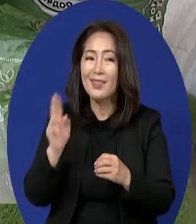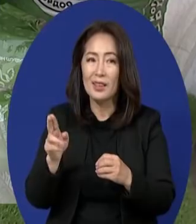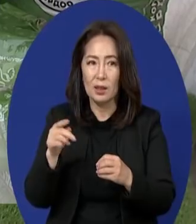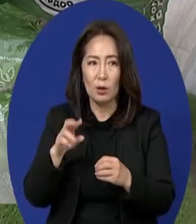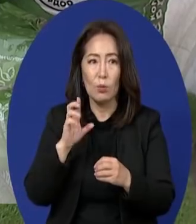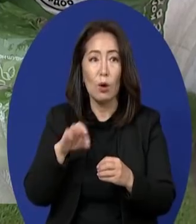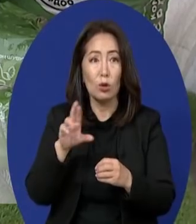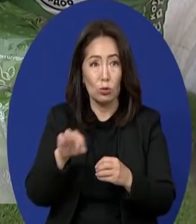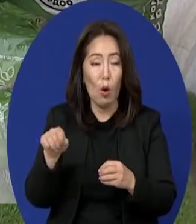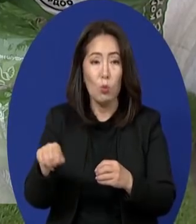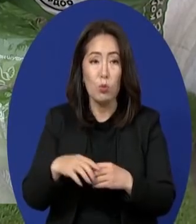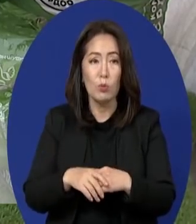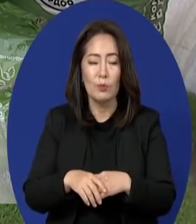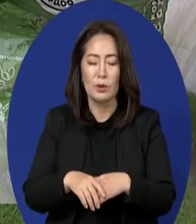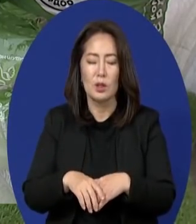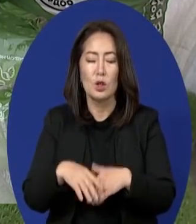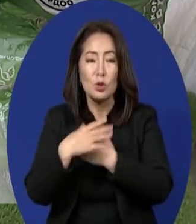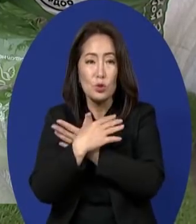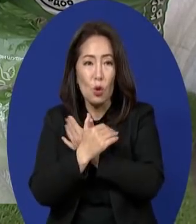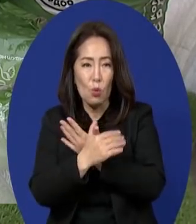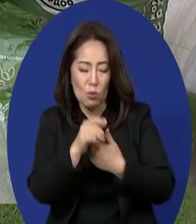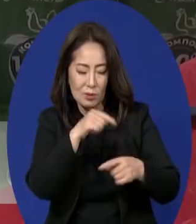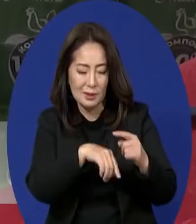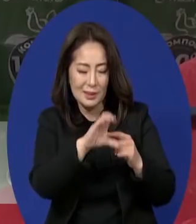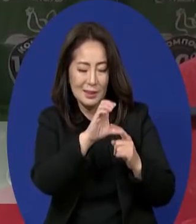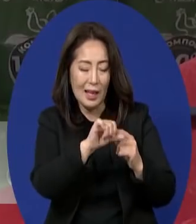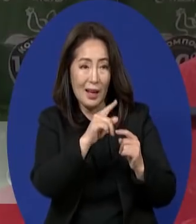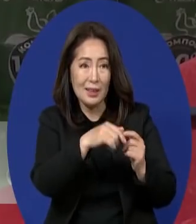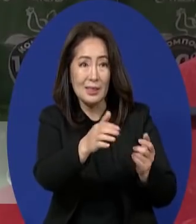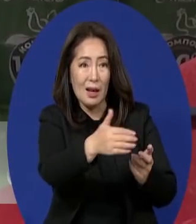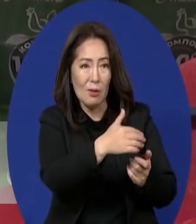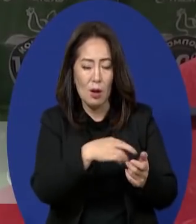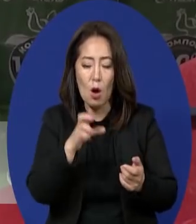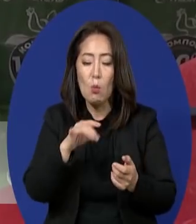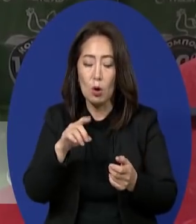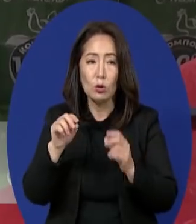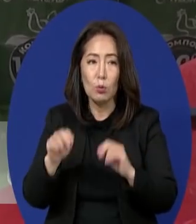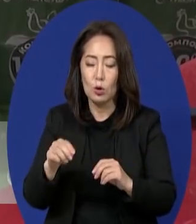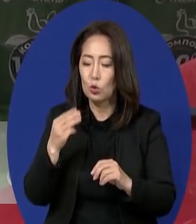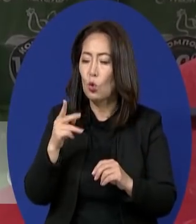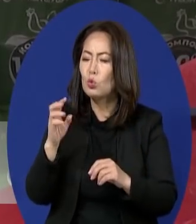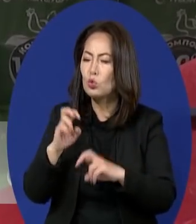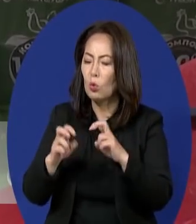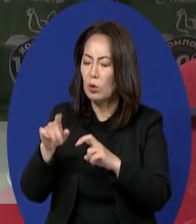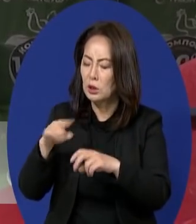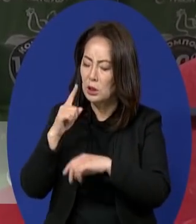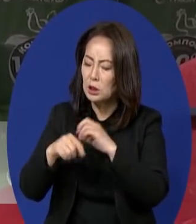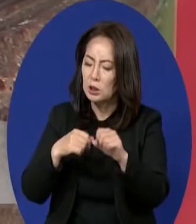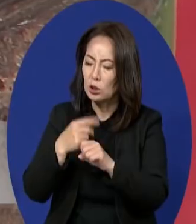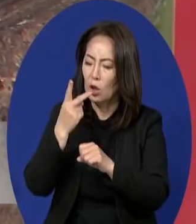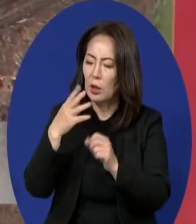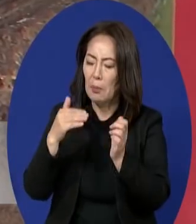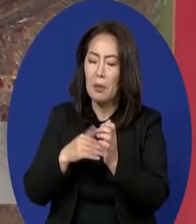болж байгаа. Шувууны сангасаар бордоо гарган авч байгаа сайн жишээч бас байна. Түмэн шувууд компанид жилд 25 мянган тонн шувууны